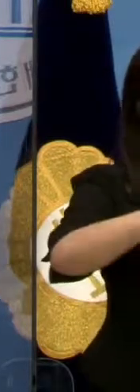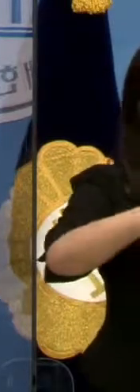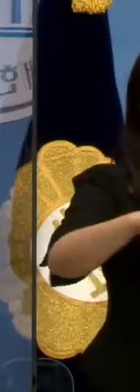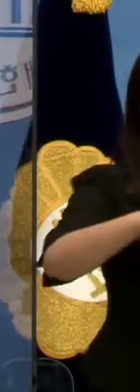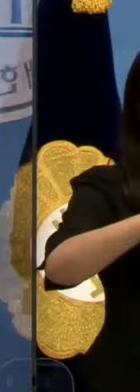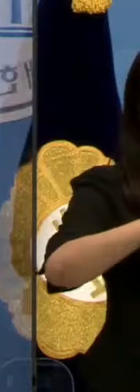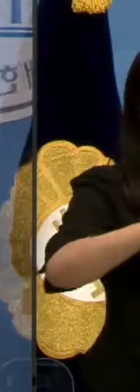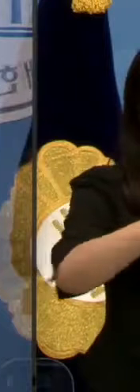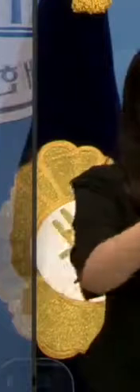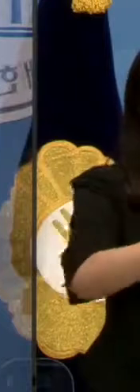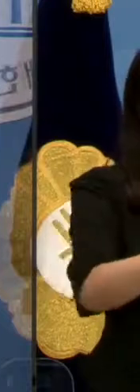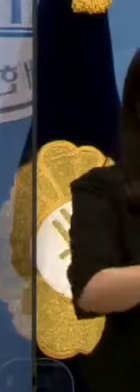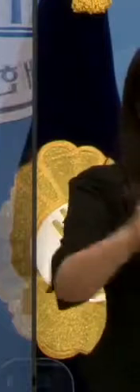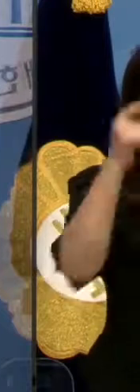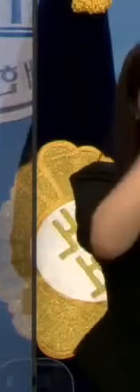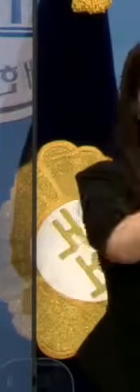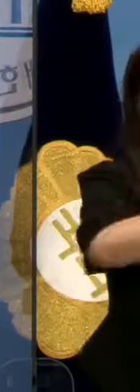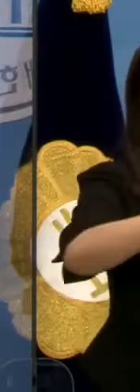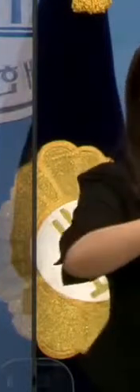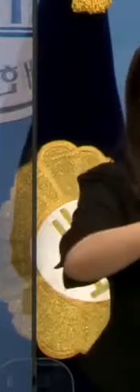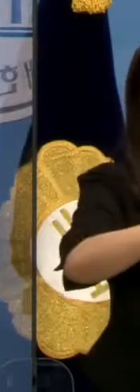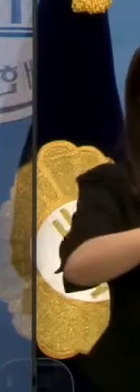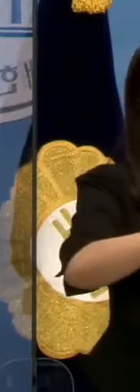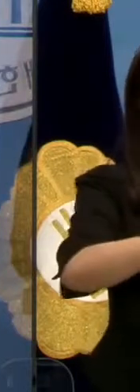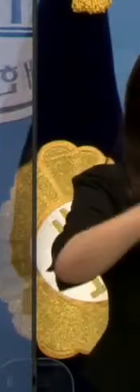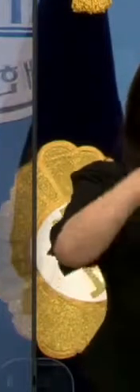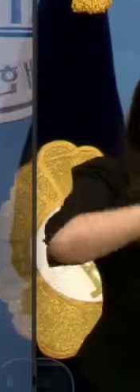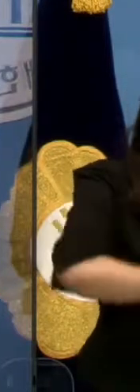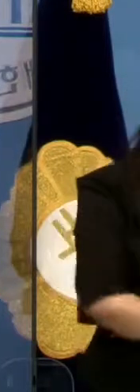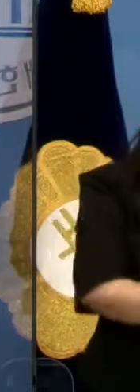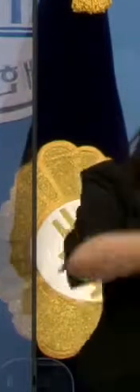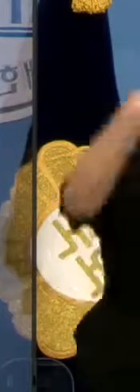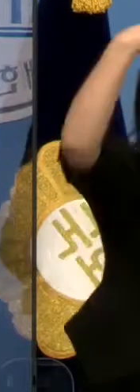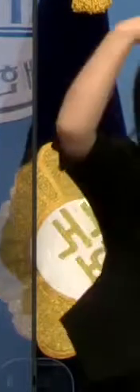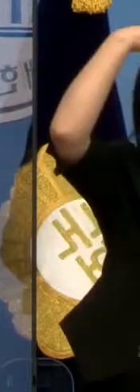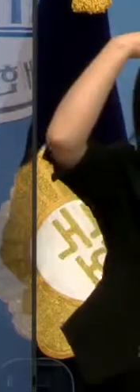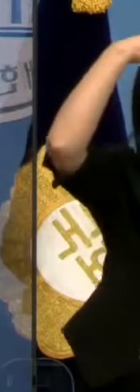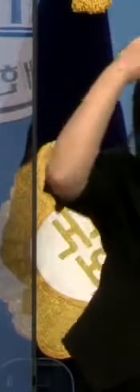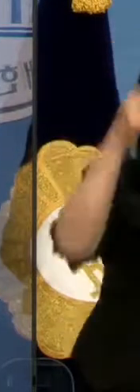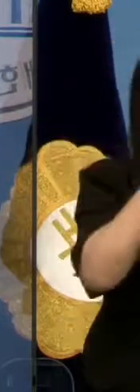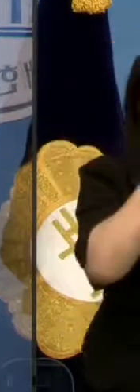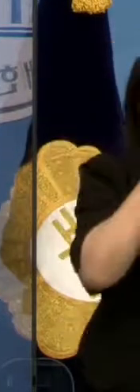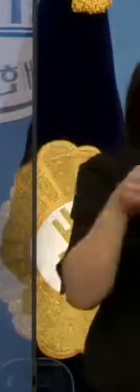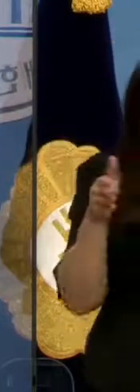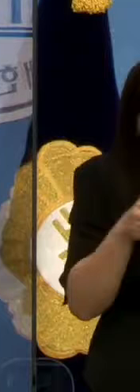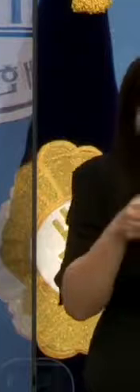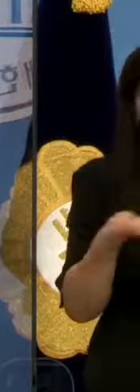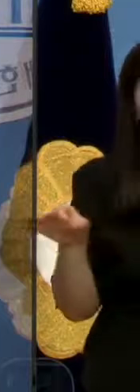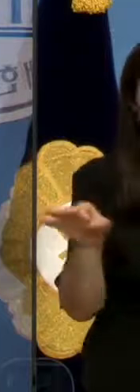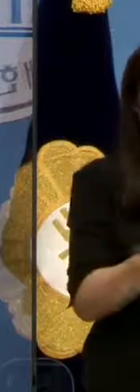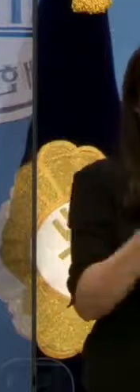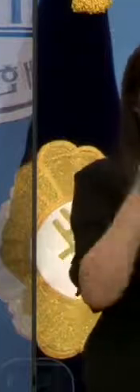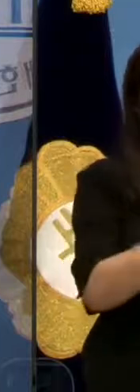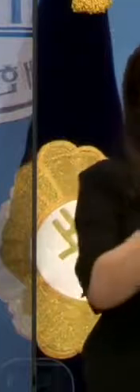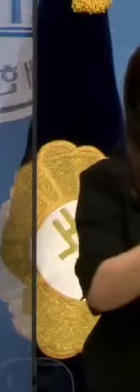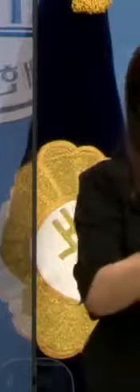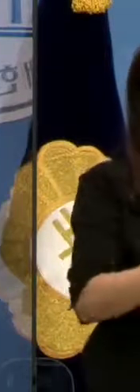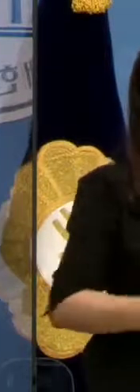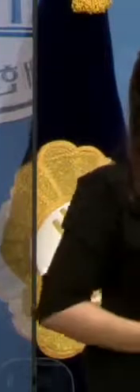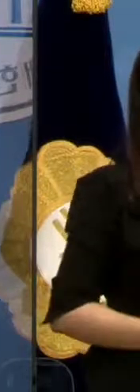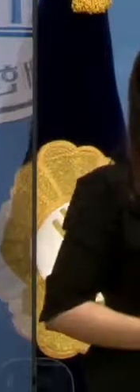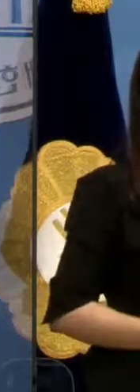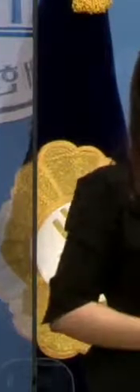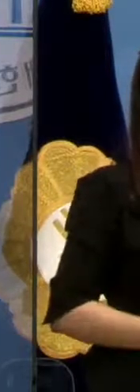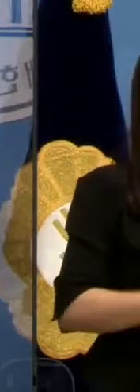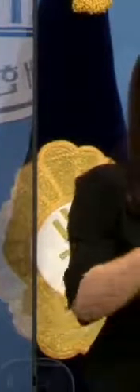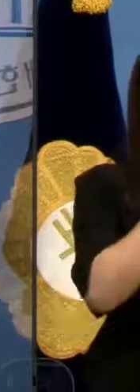대폭 확대하겠습니다. 단계적으로 지하방, 옥탑방 고시원을 없애겠습니다. 주거 상향 지원 사업 대상에